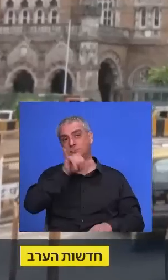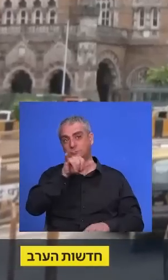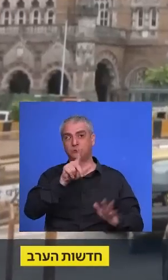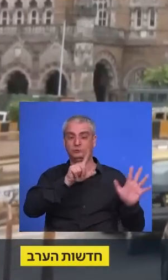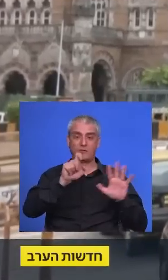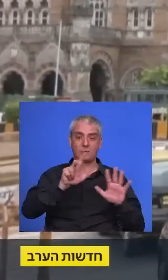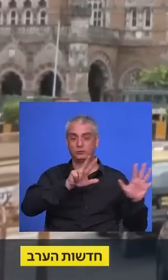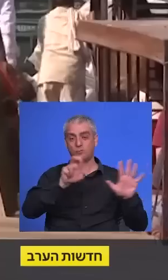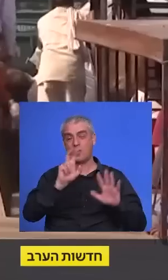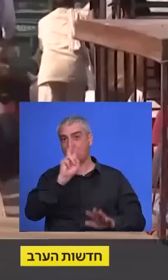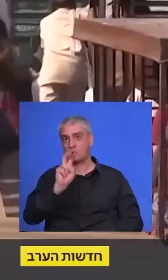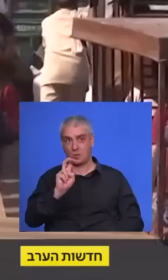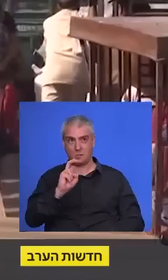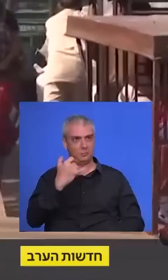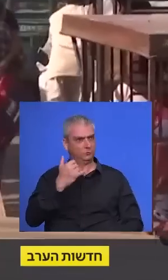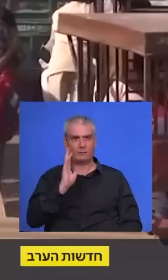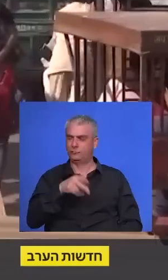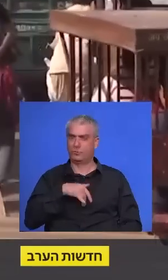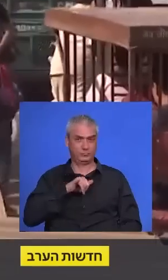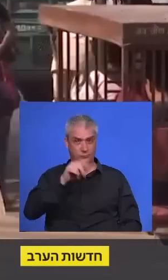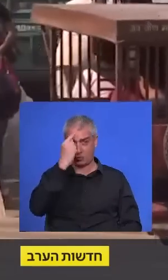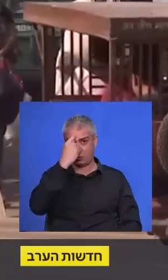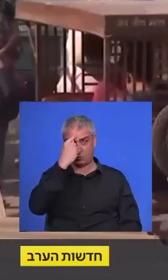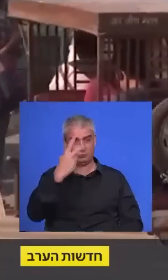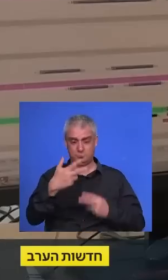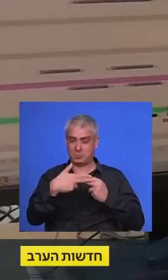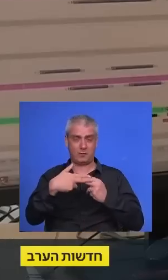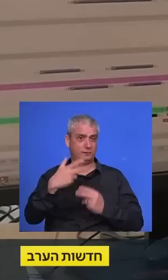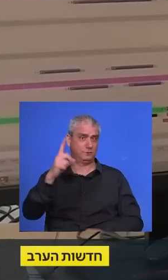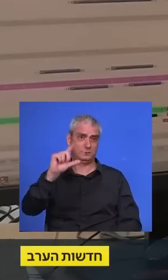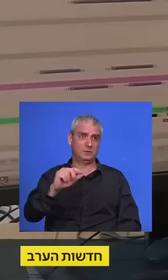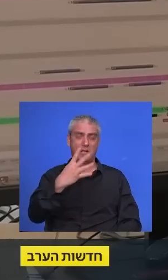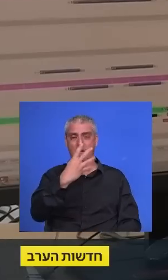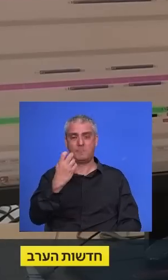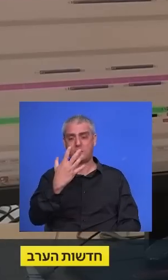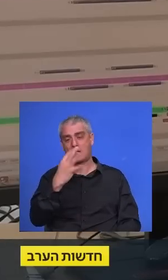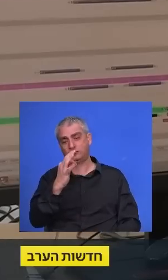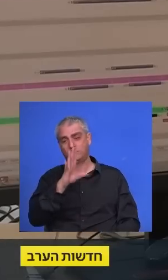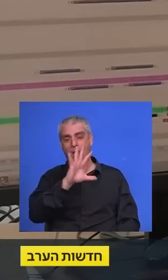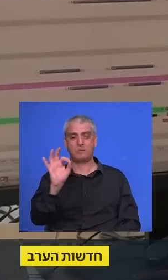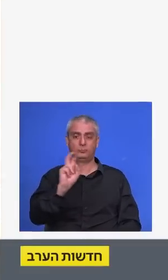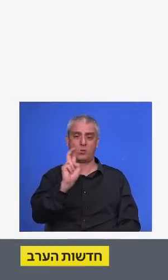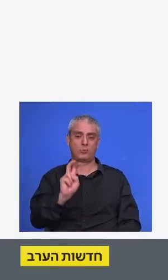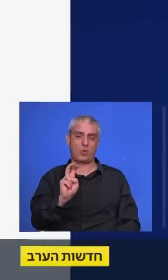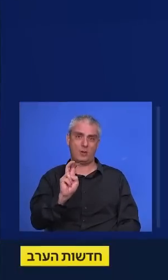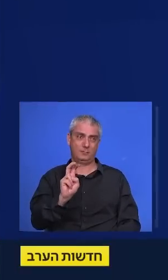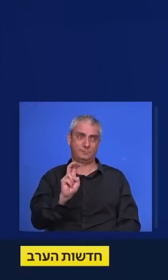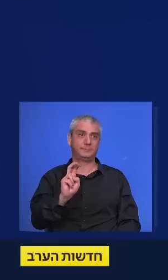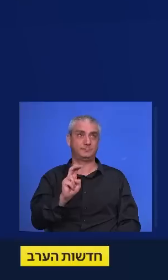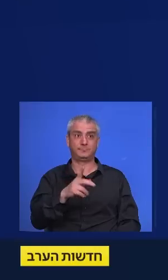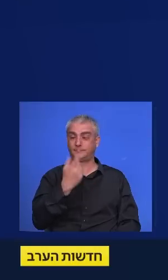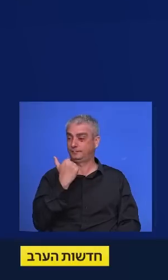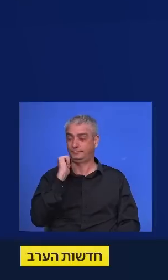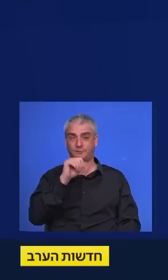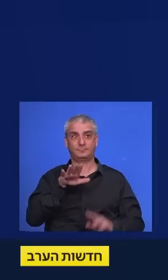של 700-800 דולר, אנחנו נראה טיסות להודו בקרוב מאוד במחירים של 450-500 דולר. אתמול שחררה אל